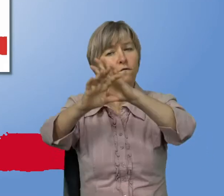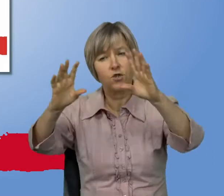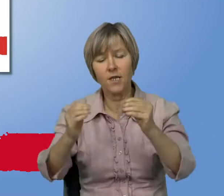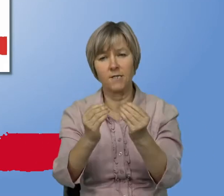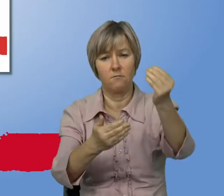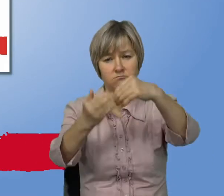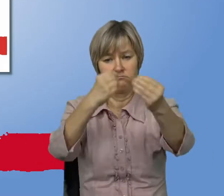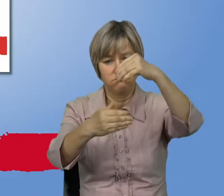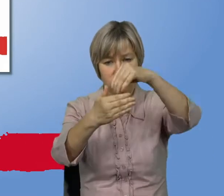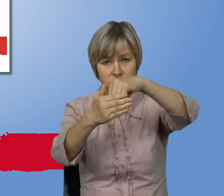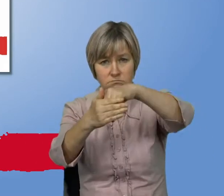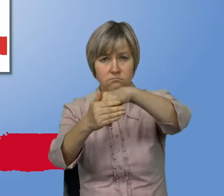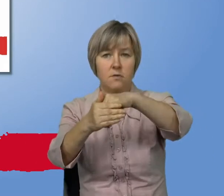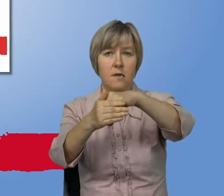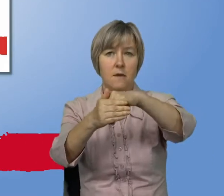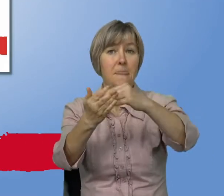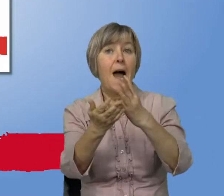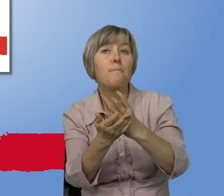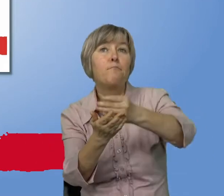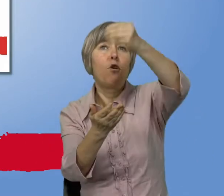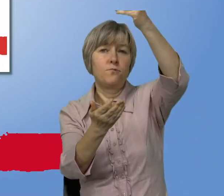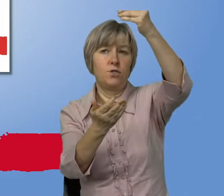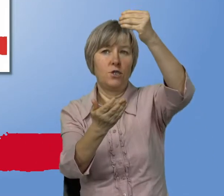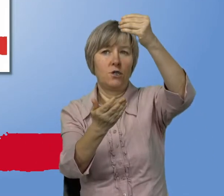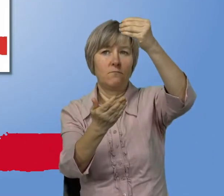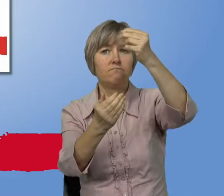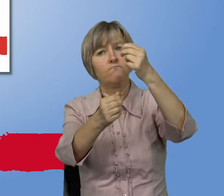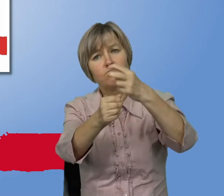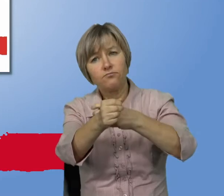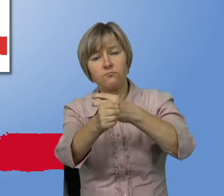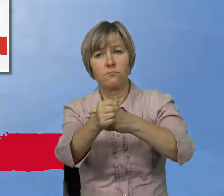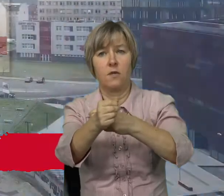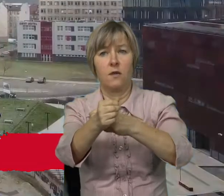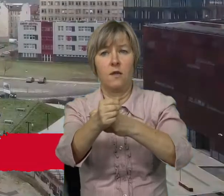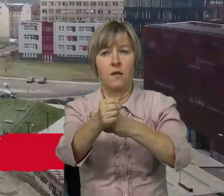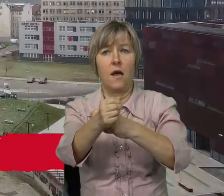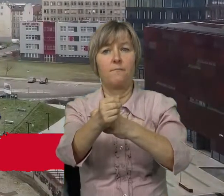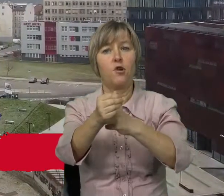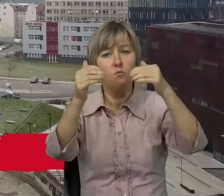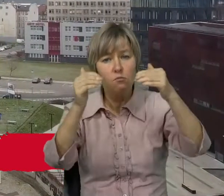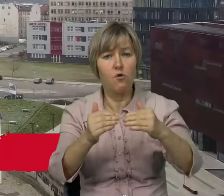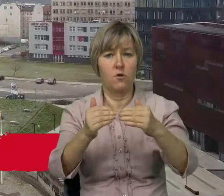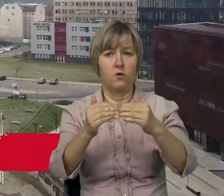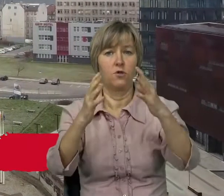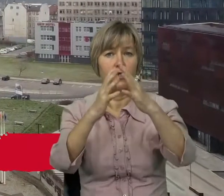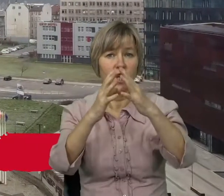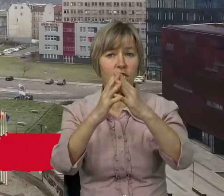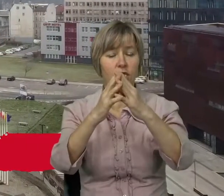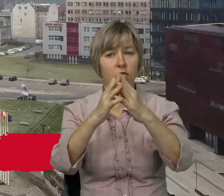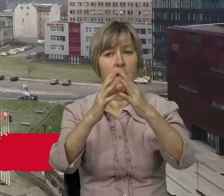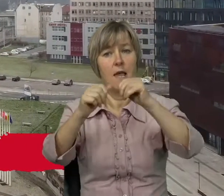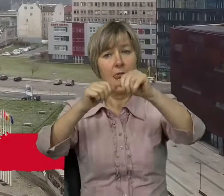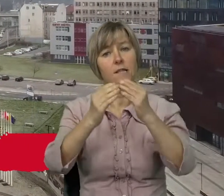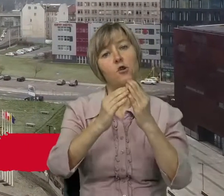dzięki wielkiej pracy inżynierów, budowniczych pomnika, mógł on 10 lat później powstać. A dzisiaj